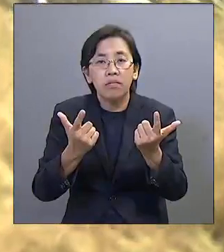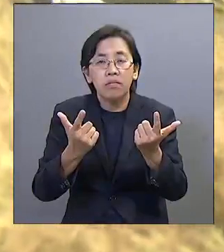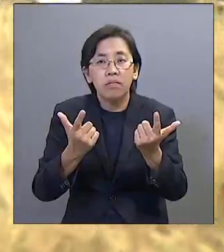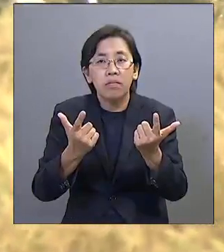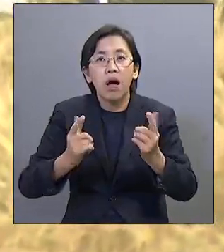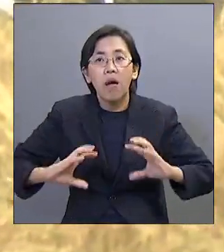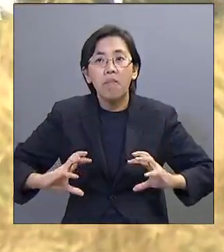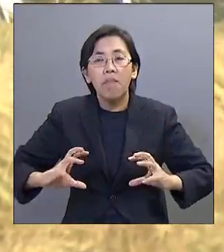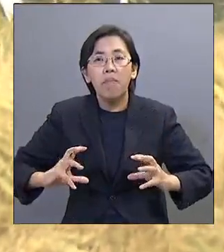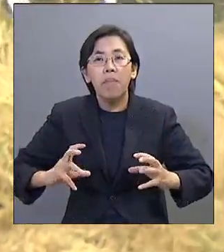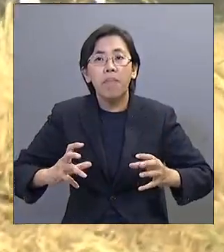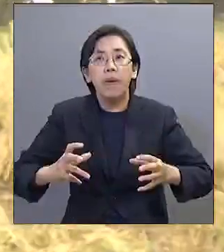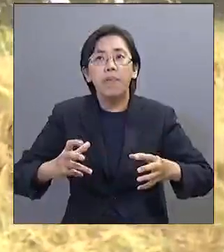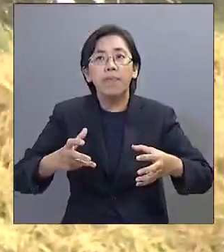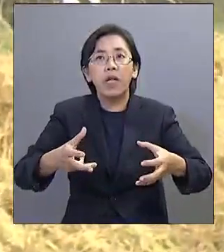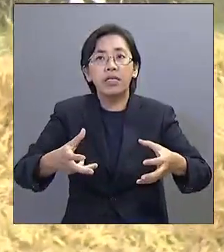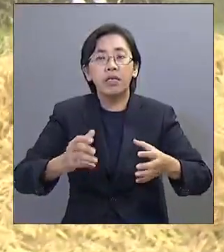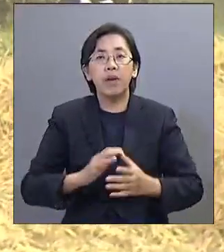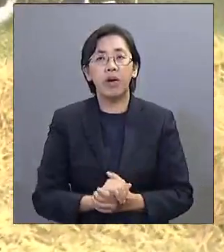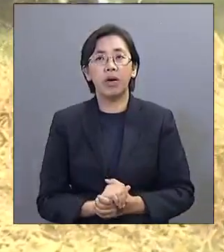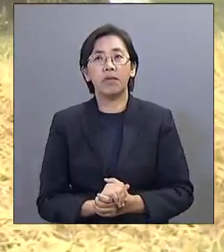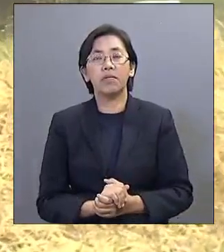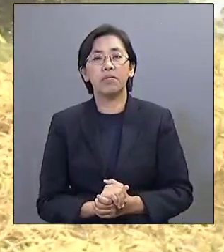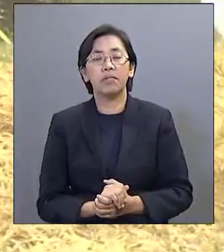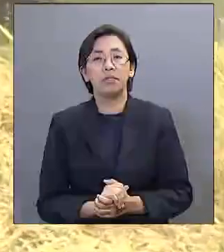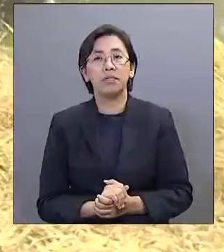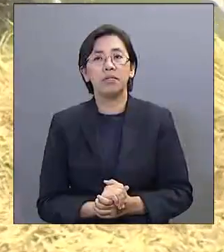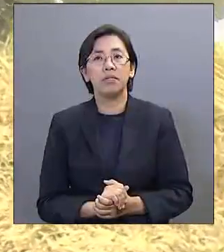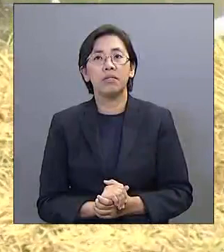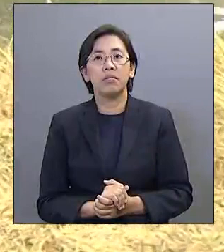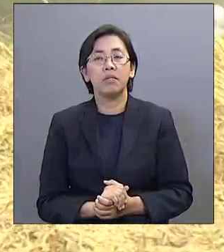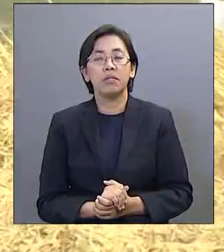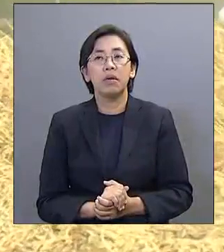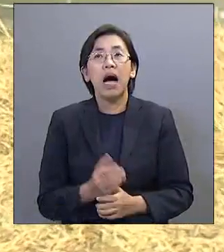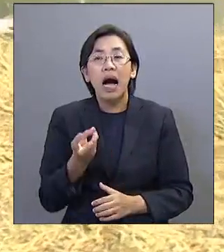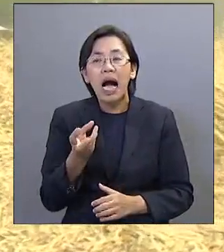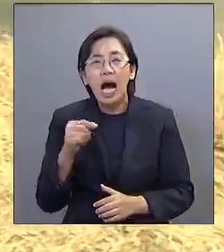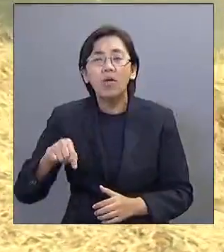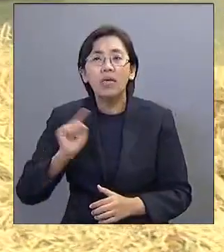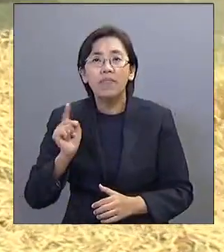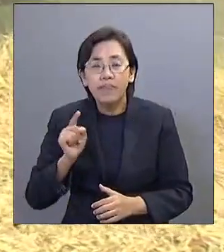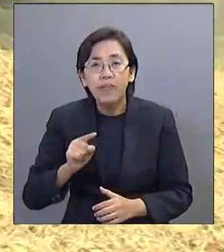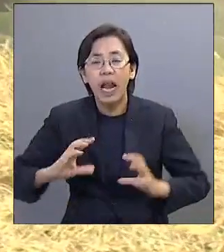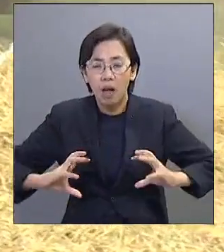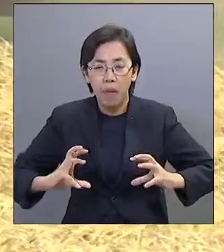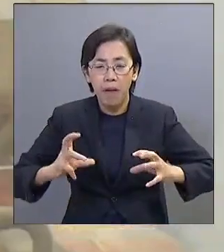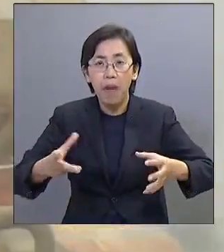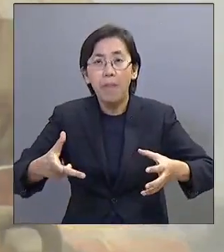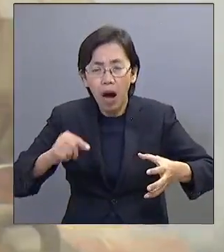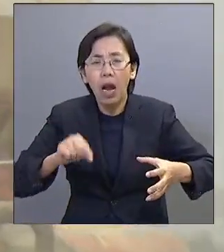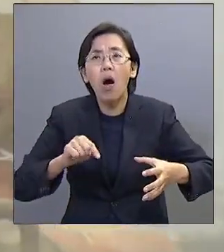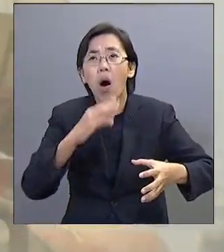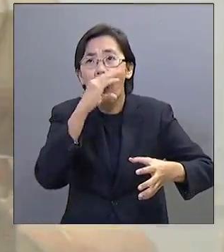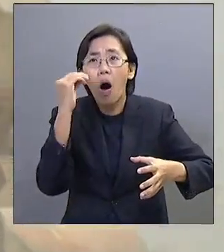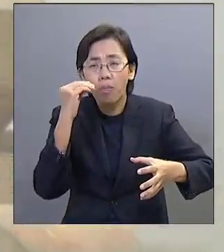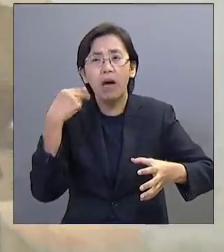กลบหมักตอซังข้าวไม่ได้เผาเหมือนกับในปัจจุบันแปลงปลูกมันก็เลยเต็มไปด้วยอินทรีย์วัตถุที่มีประโยชน์ต่อความหอม